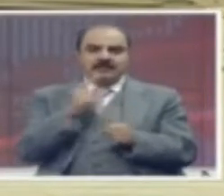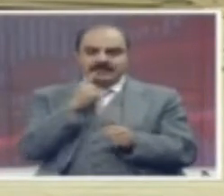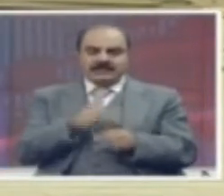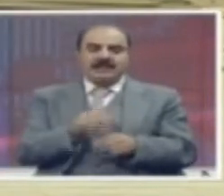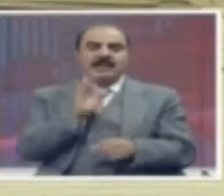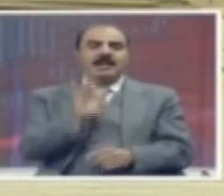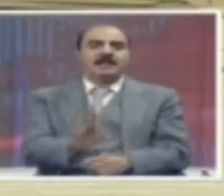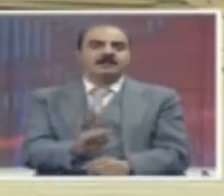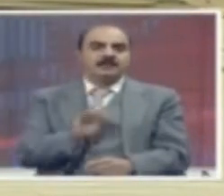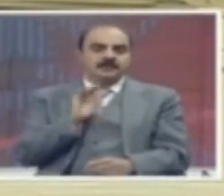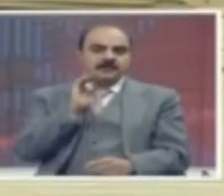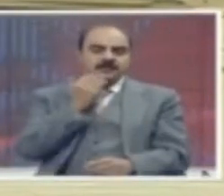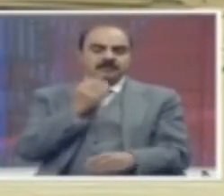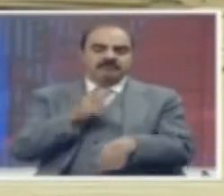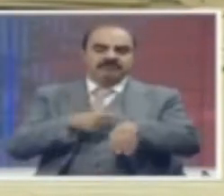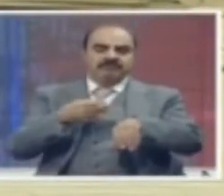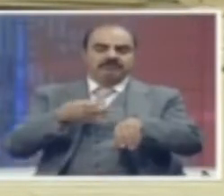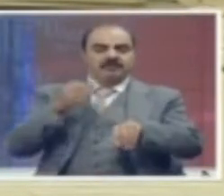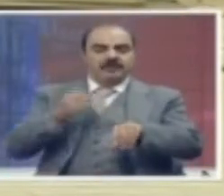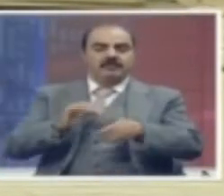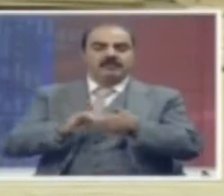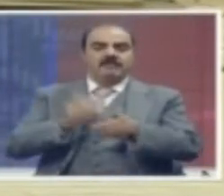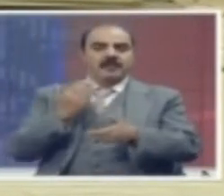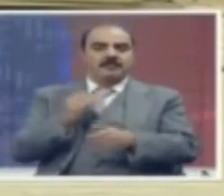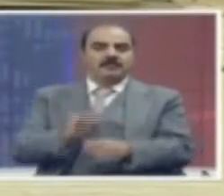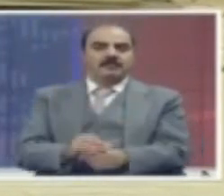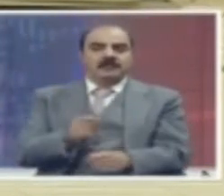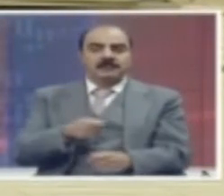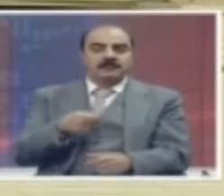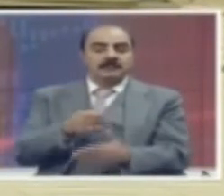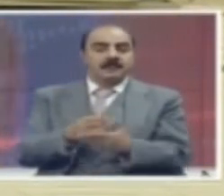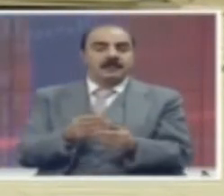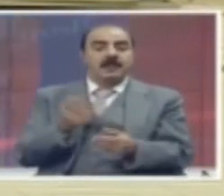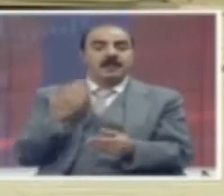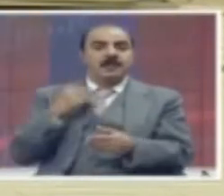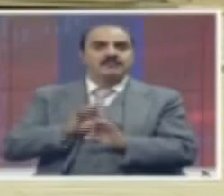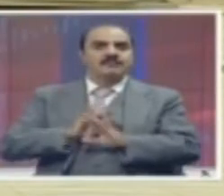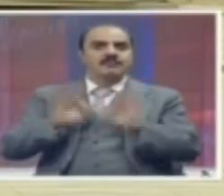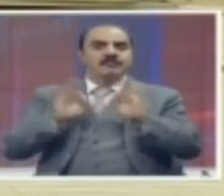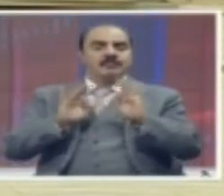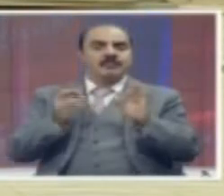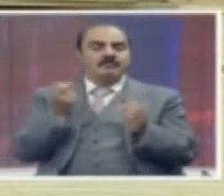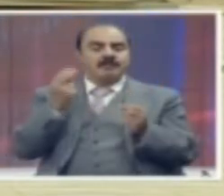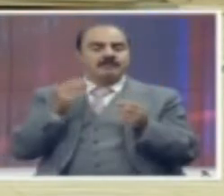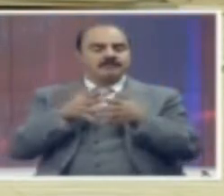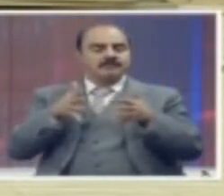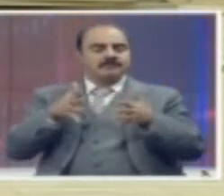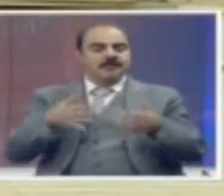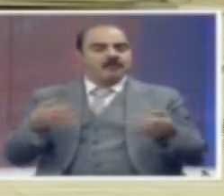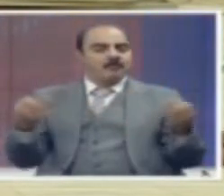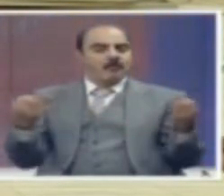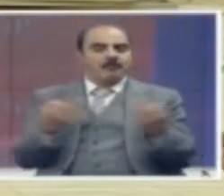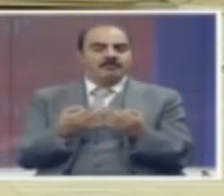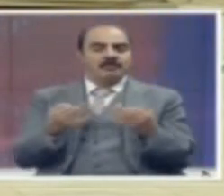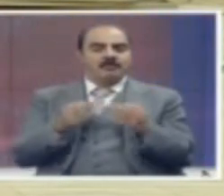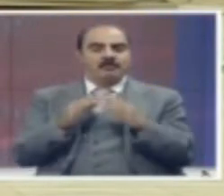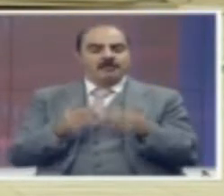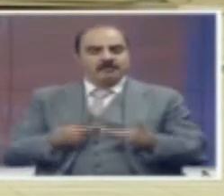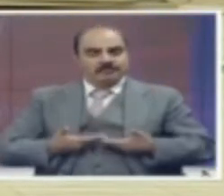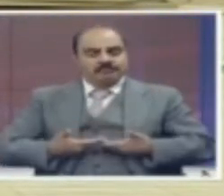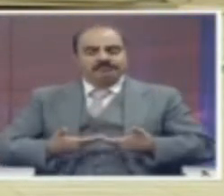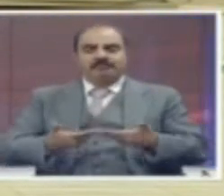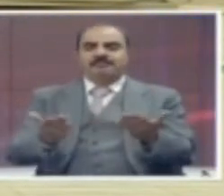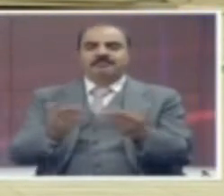العام وفقا للتوقيتات المحددة، ليضاف إلى رصيد الإنجازات الثقافية المصرية التي تقدمها